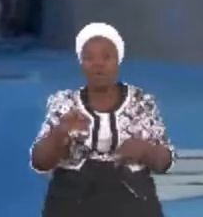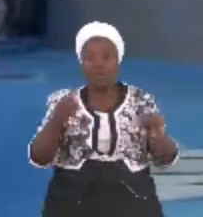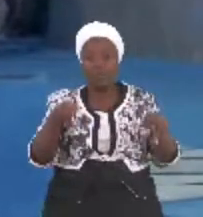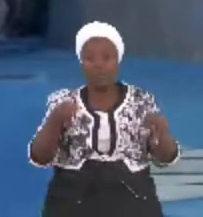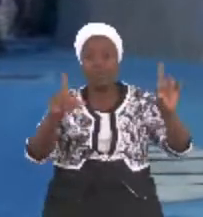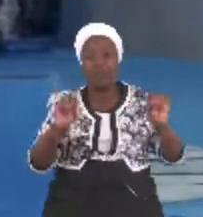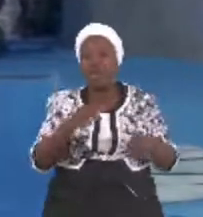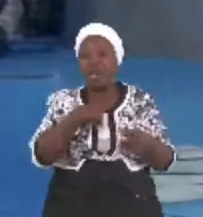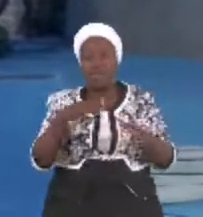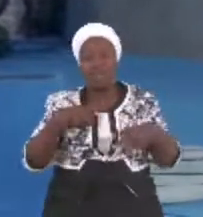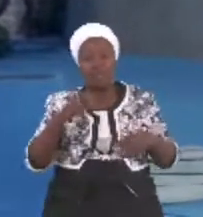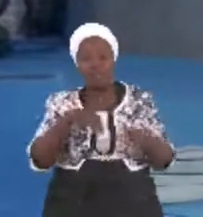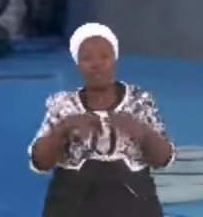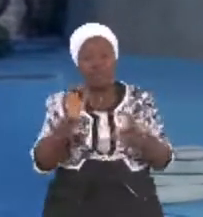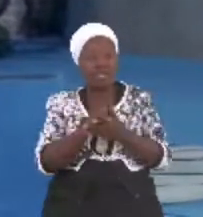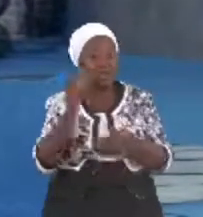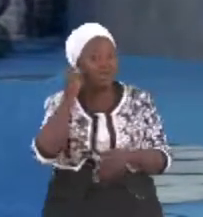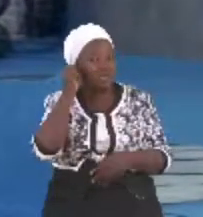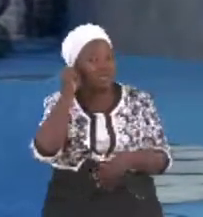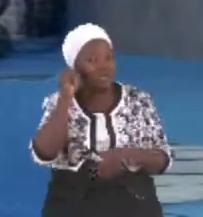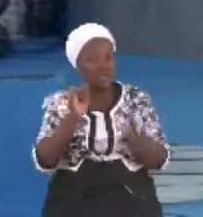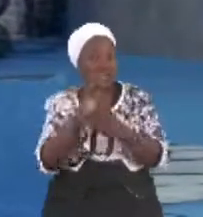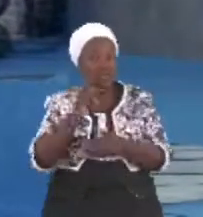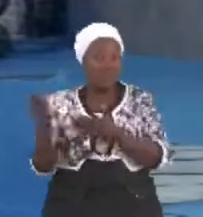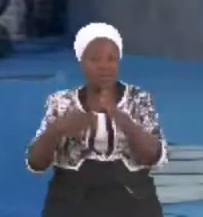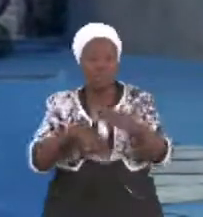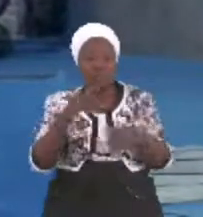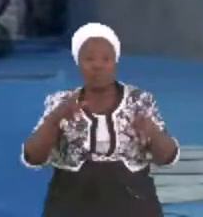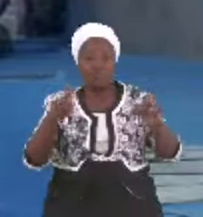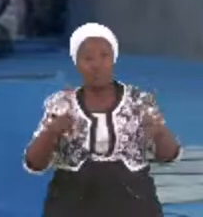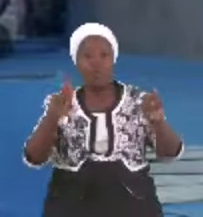guéris de problèmes d'oreilles